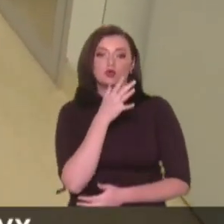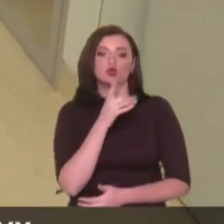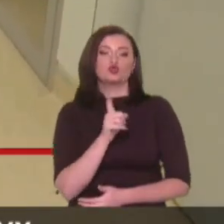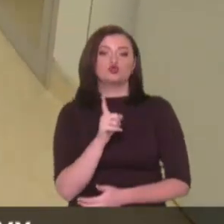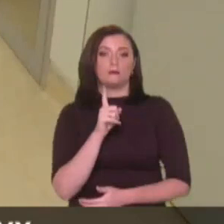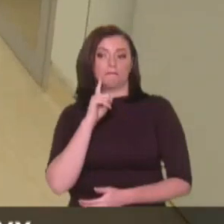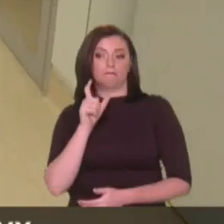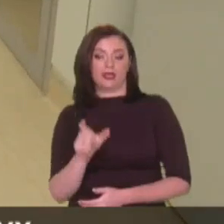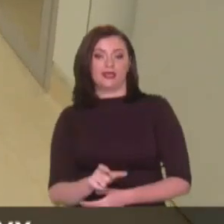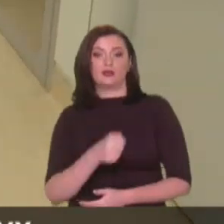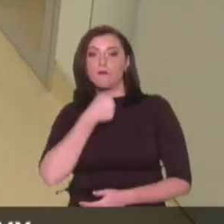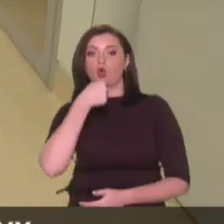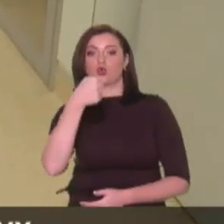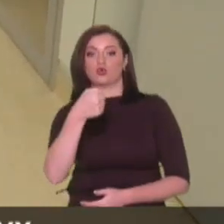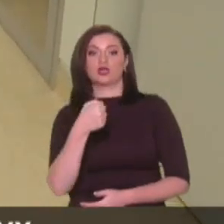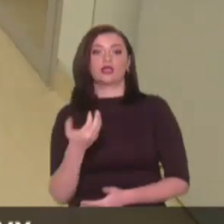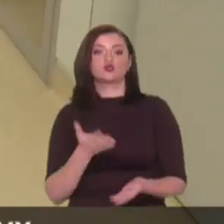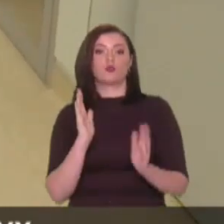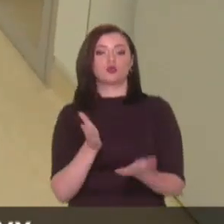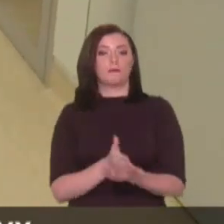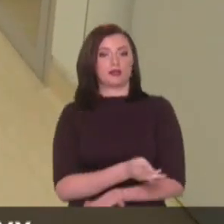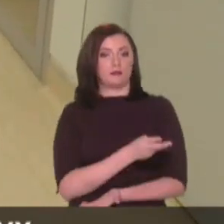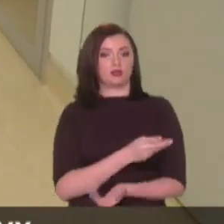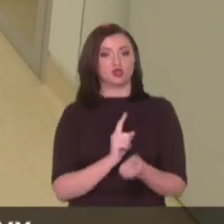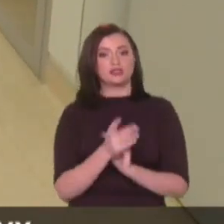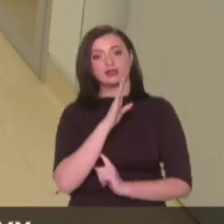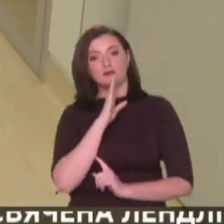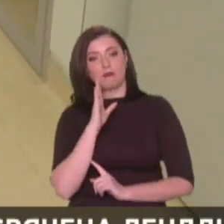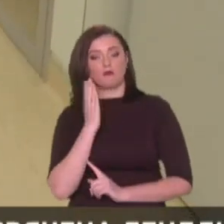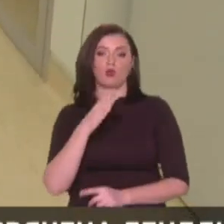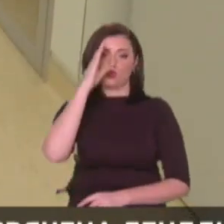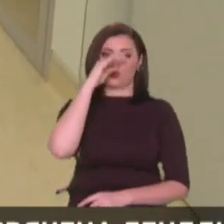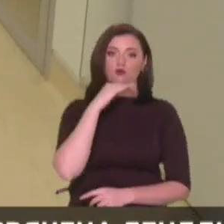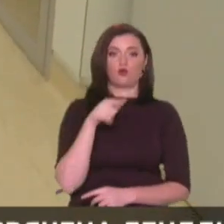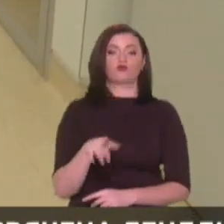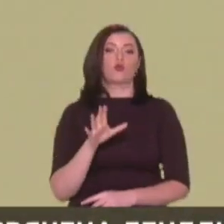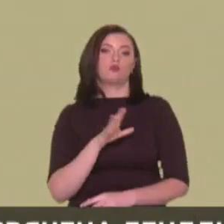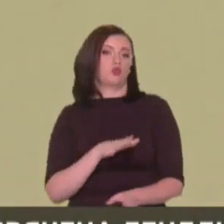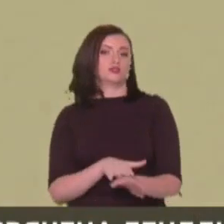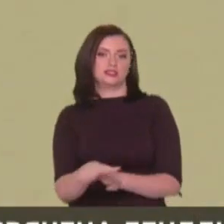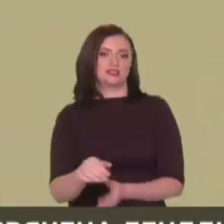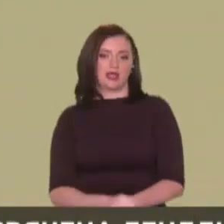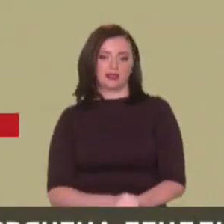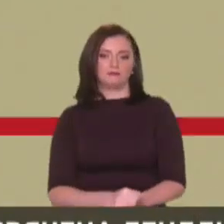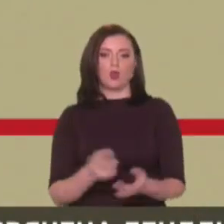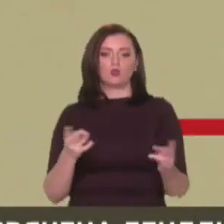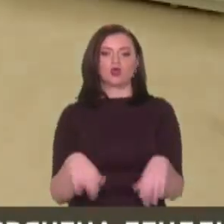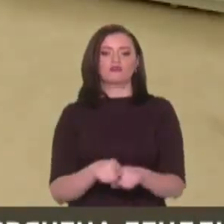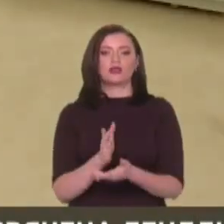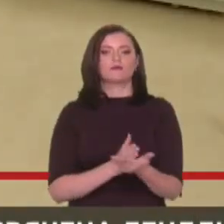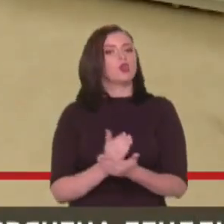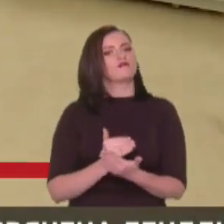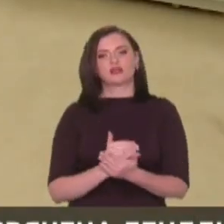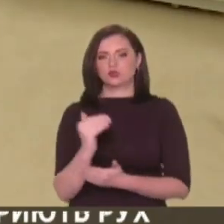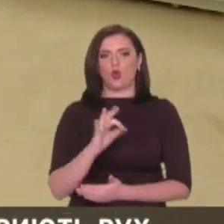підліток подорослішав. І якщо буде мати бажання стати мамою або татом, воно було здійсненним. Потреба у такій послузі висока.